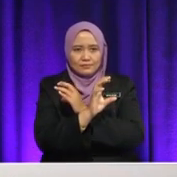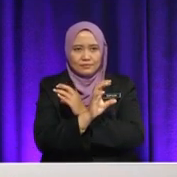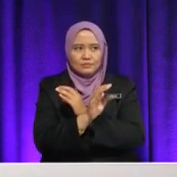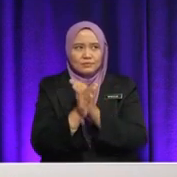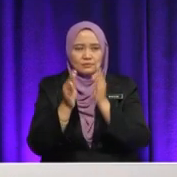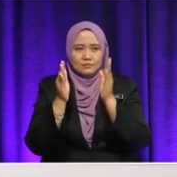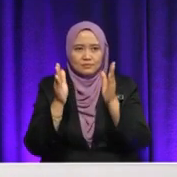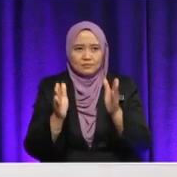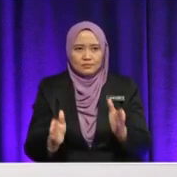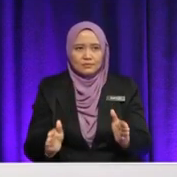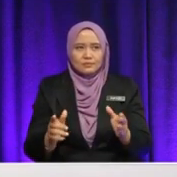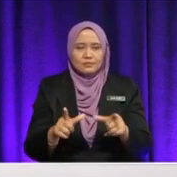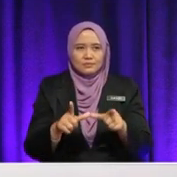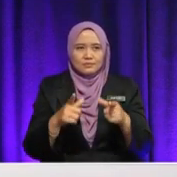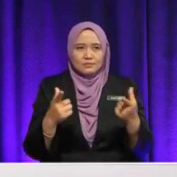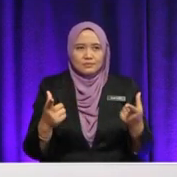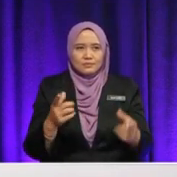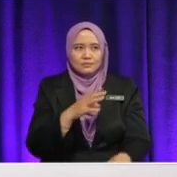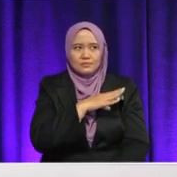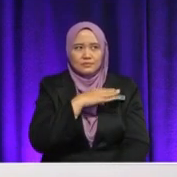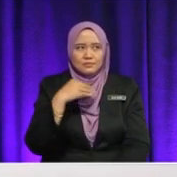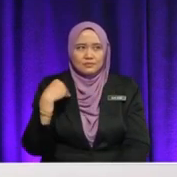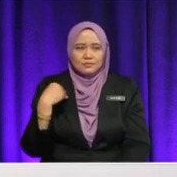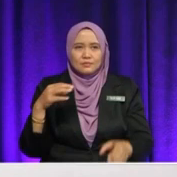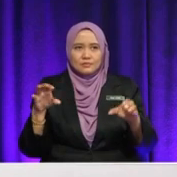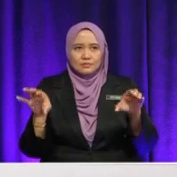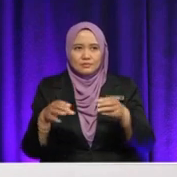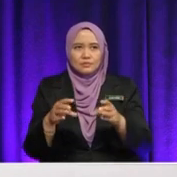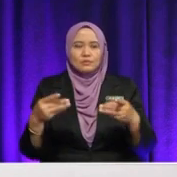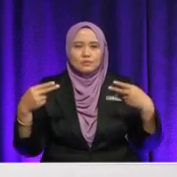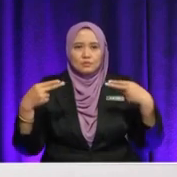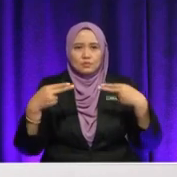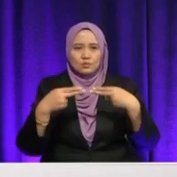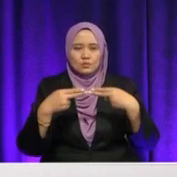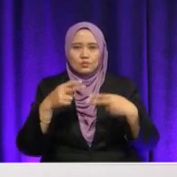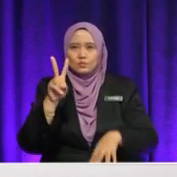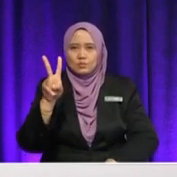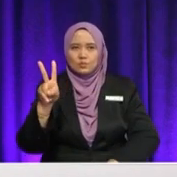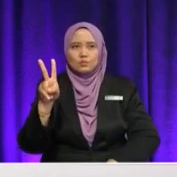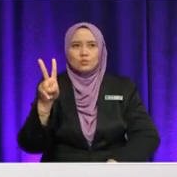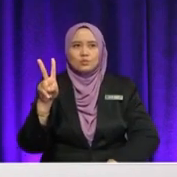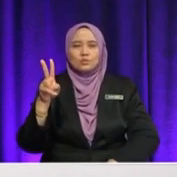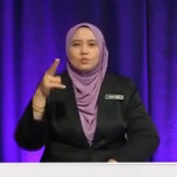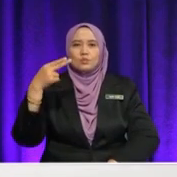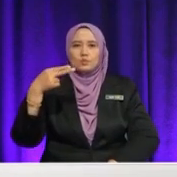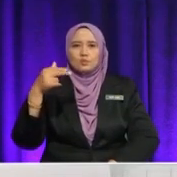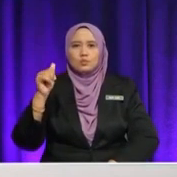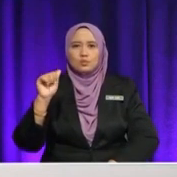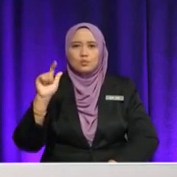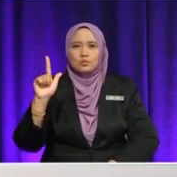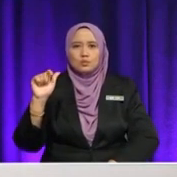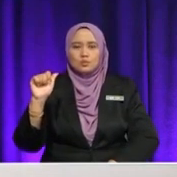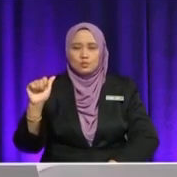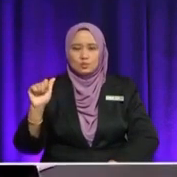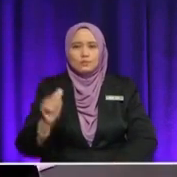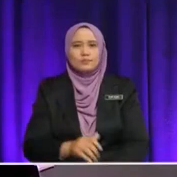hubungan dua halo bagi meningkatkan kekuatan pertahanan ketat Oke ia susun politik tedengar